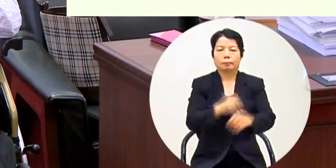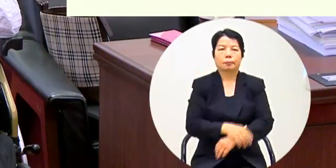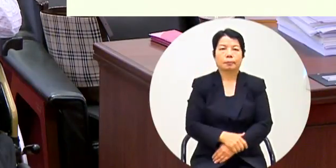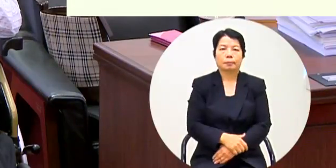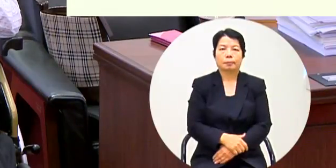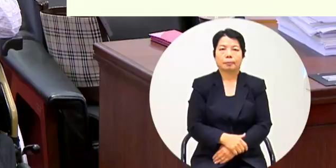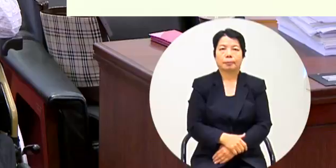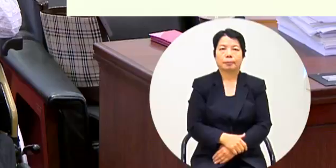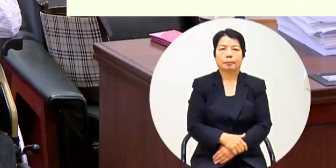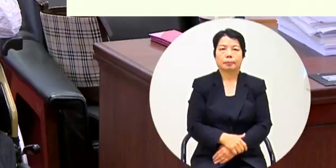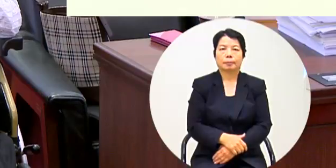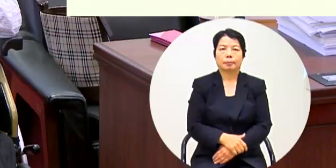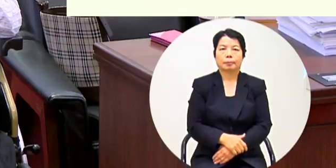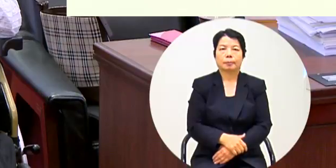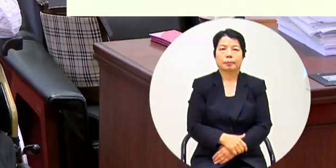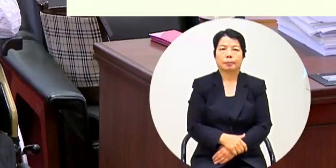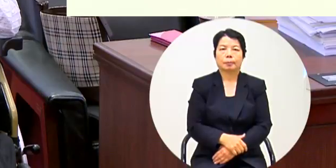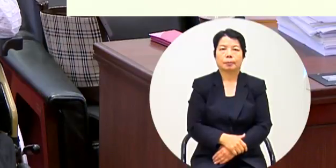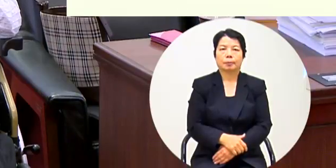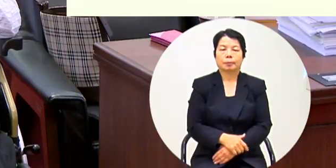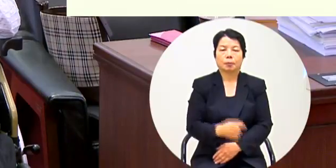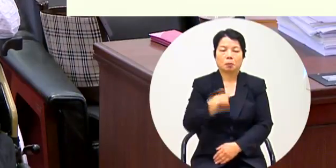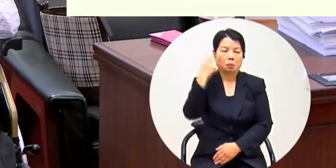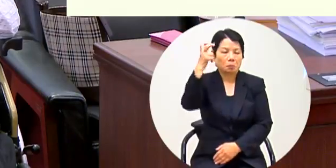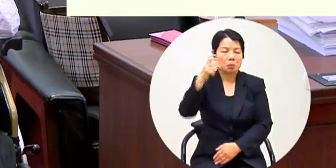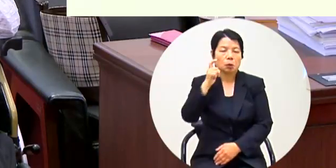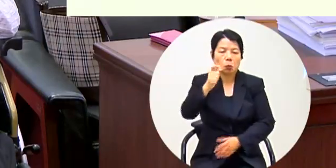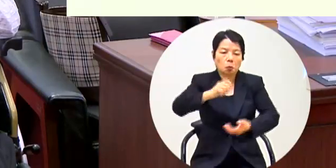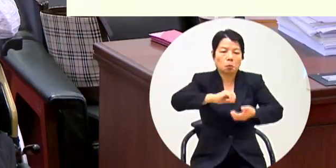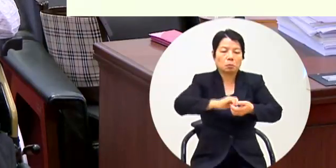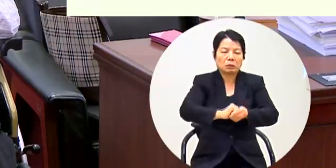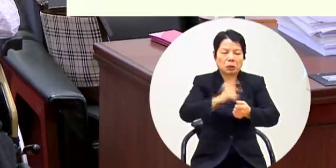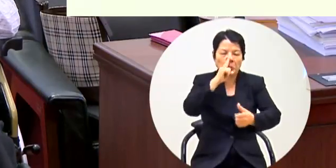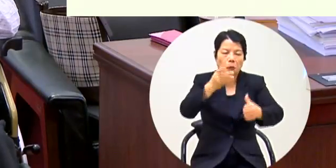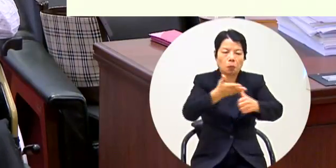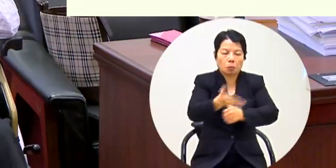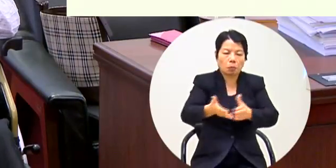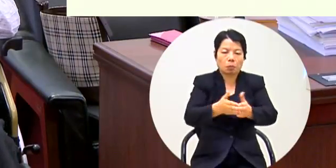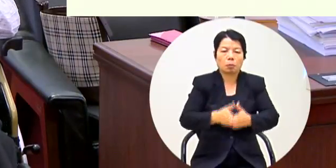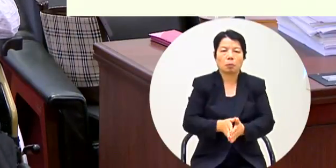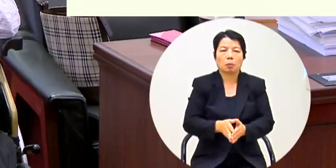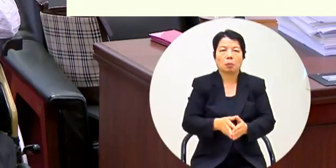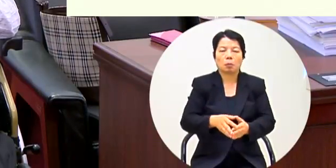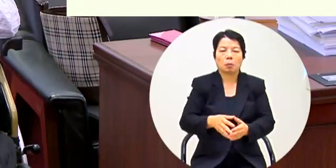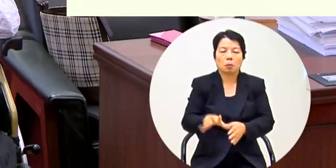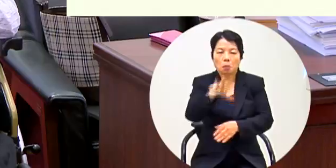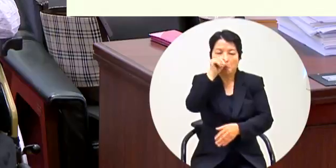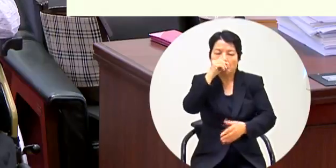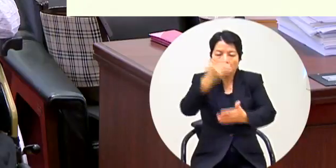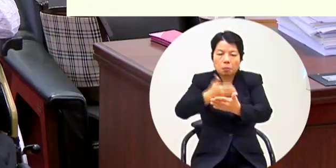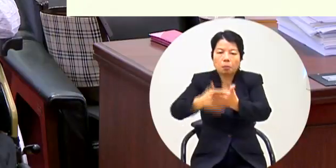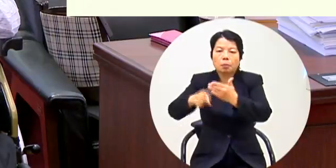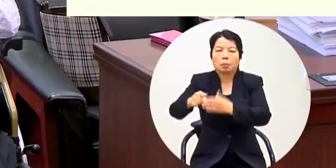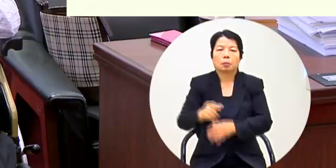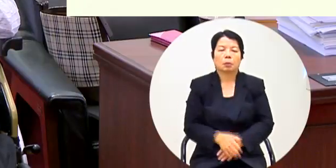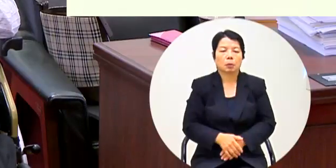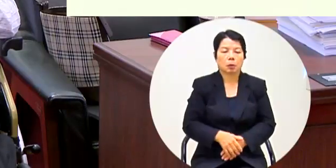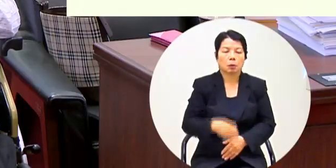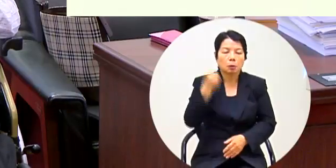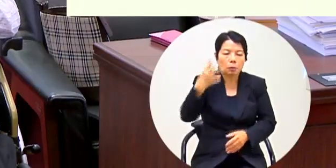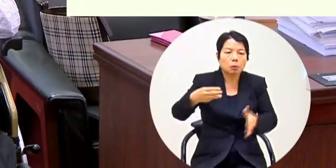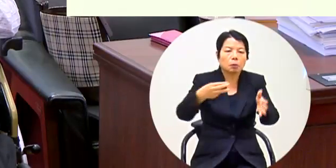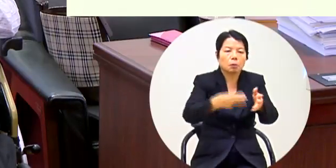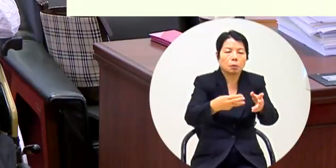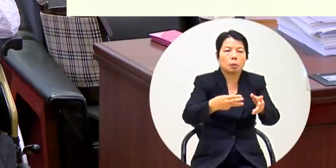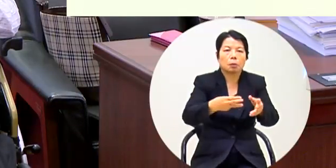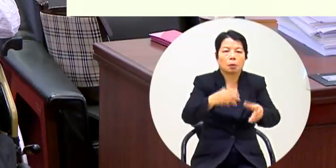觉得说，在固定污染源的部分，我们空污减量的部分，不仅是新达电厂，包括中油这些国营事业要率先的，好